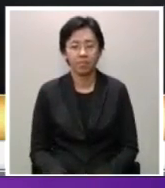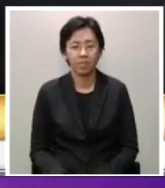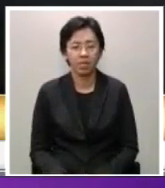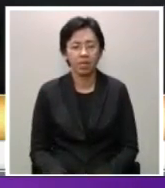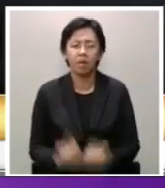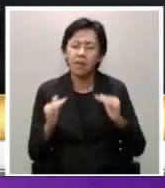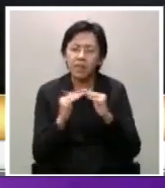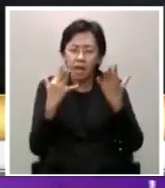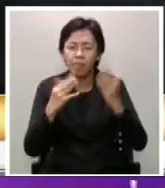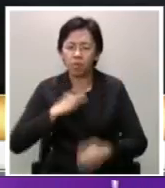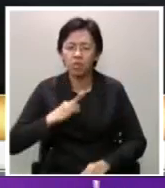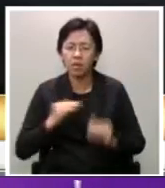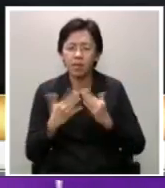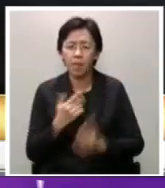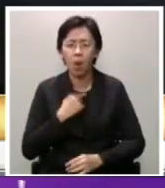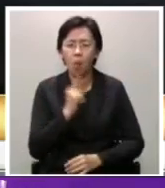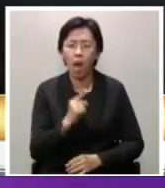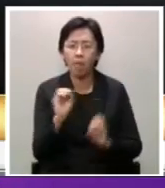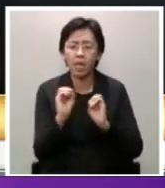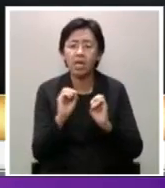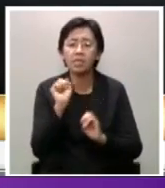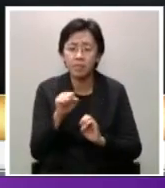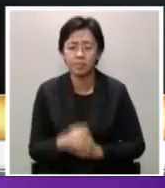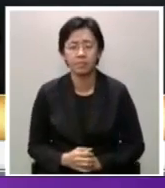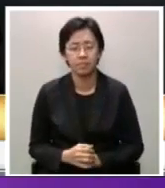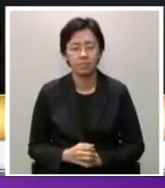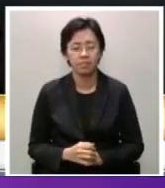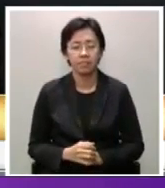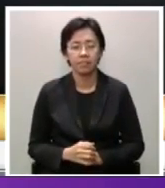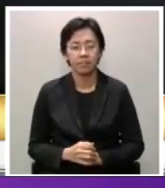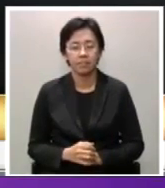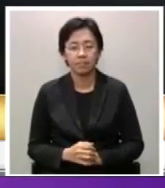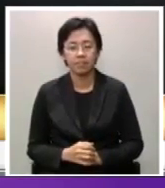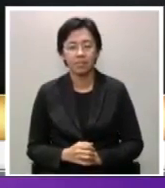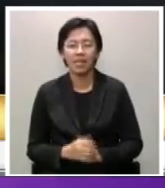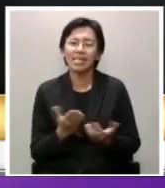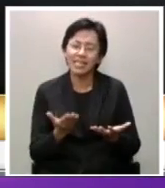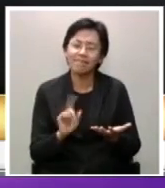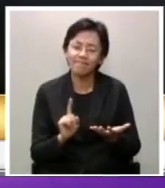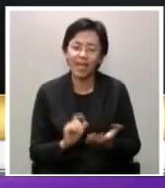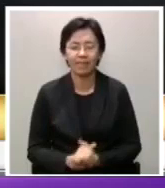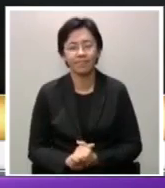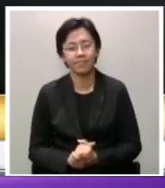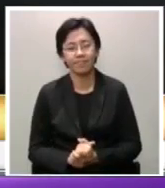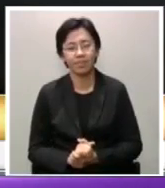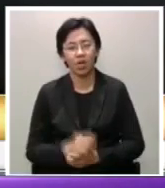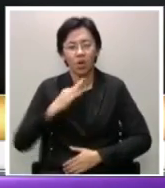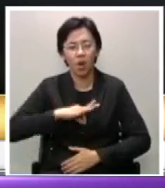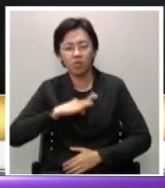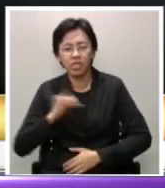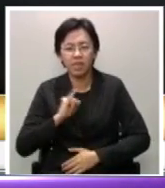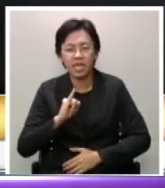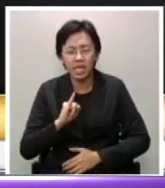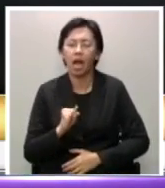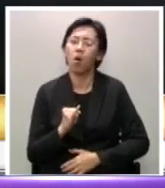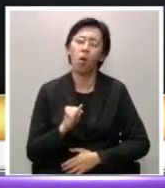ไม่เป็นธรรมกับผมผมไม่เคยว่าท่านเลยใช่ไหมเพราะนั้นท่านสร้างอะไรล่ะสร้างความรู้สึกที่ไม่ดีให้ผม